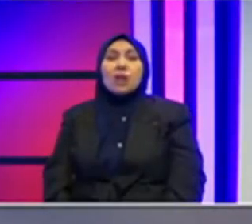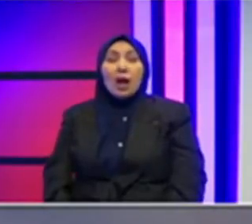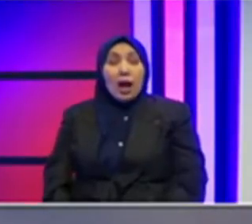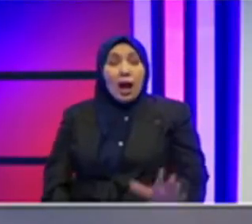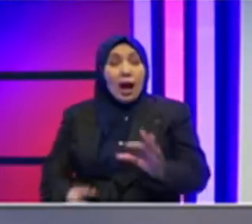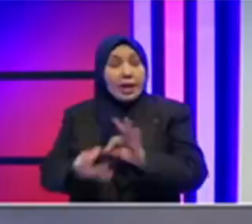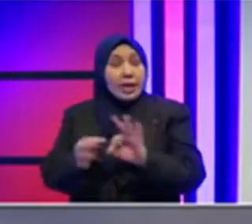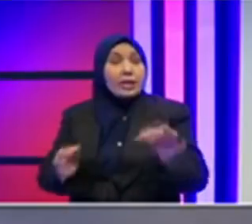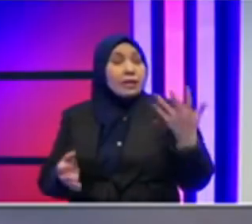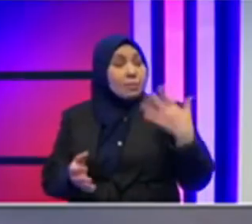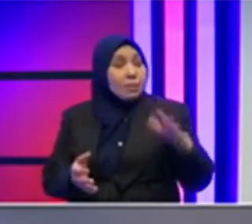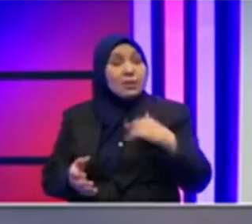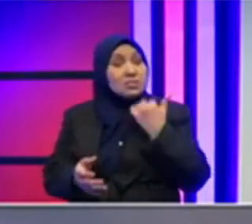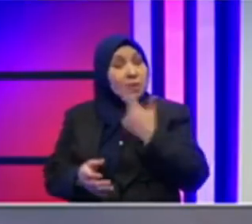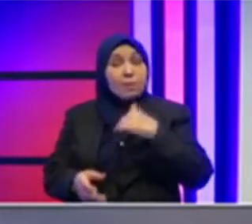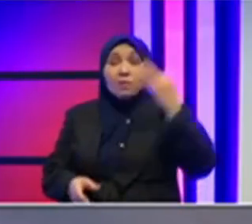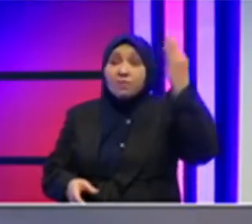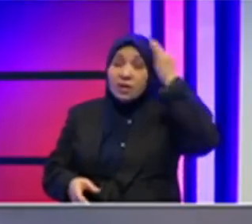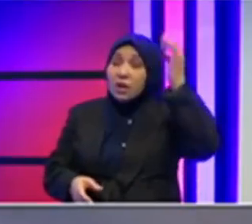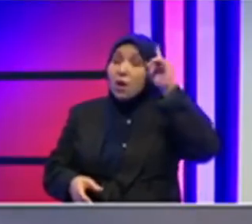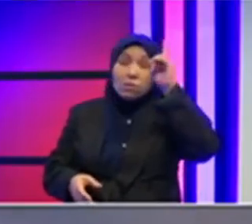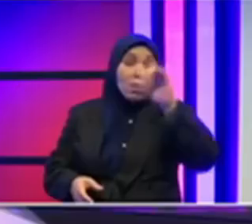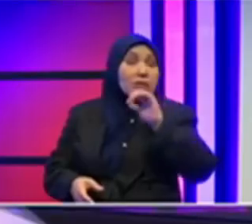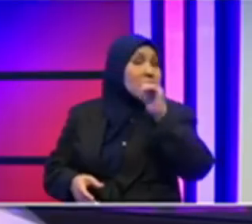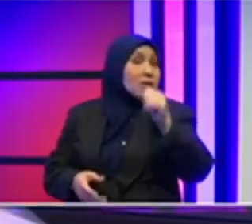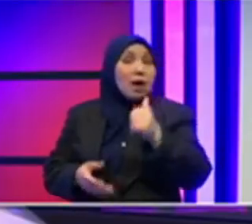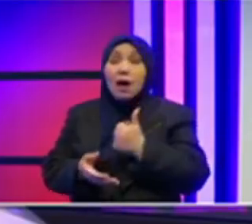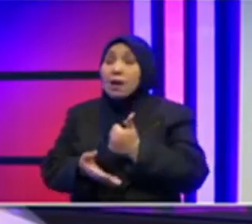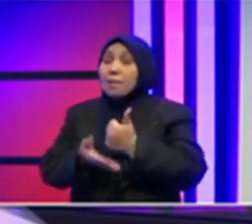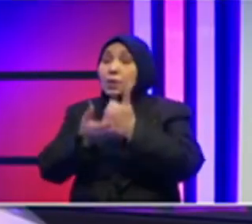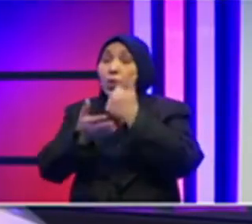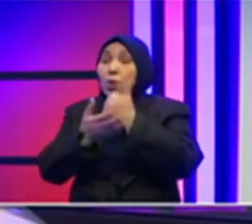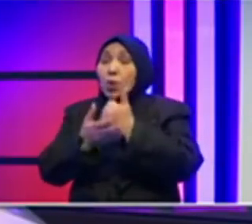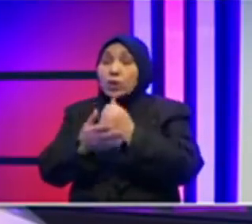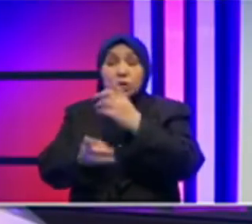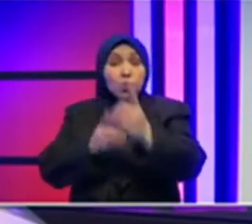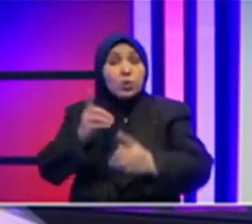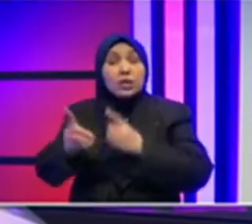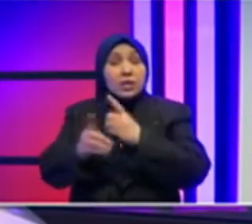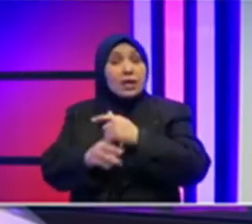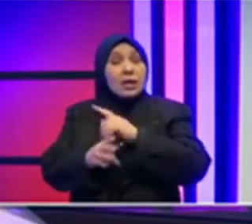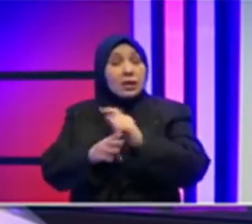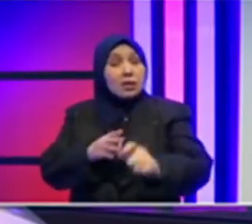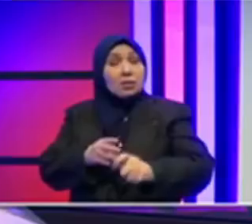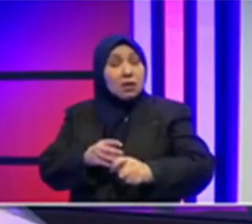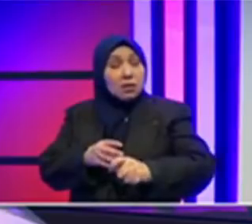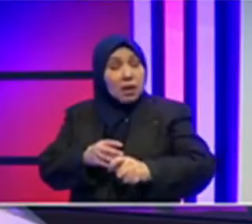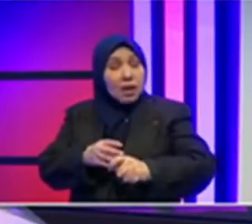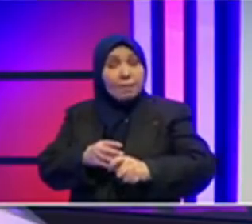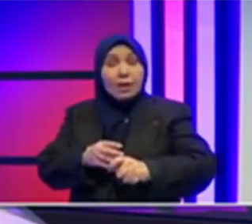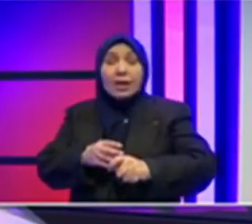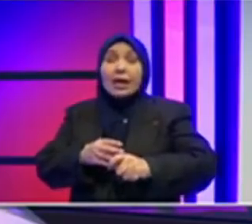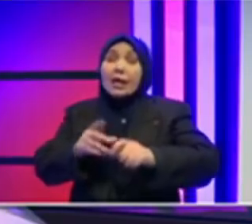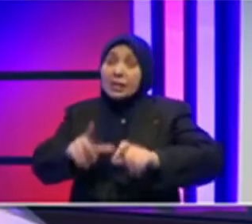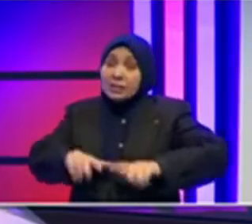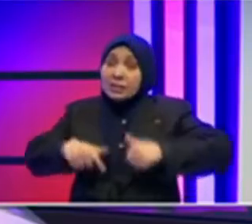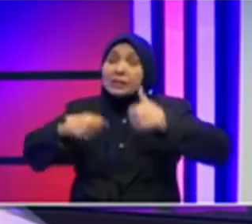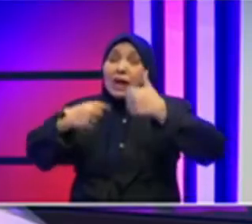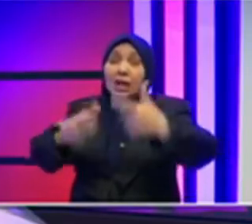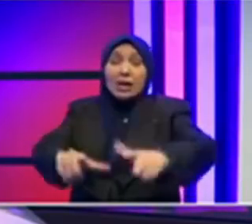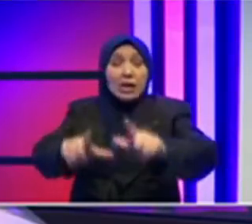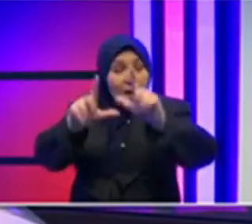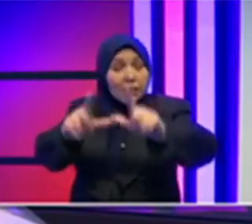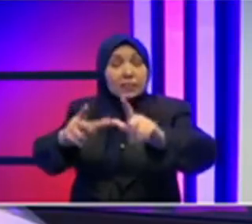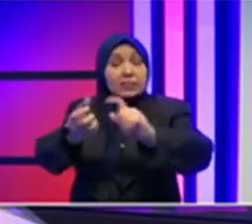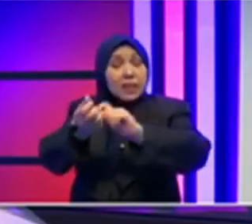Al-Azim ayat 15, barang siapa menyangka bahawa Allah tidak akan menolongnya di dunia dan di akhirat, maka hendaklah dia merentangkan tali ke langit-langit lalu menggantungkan